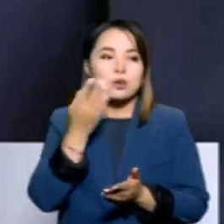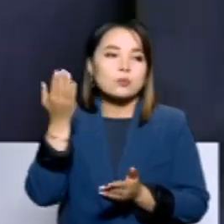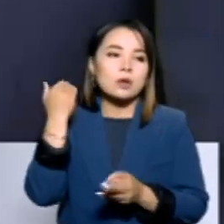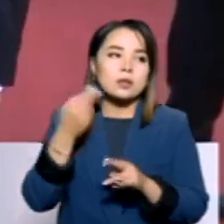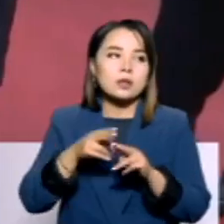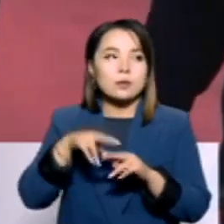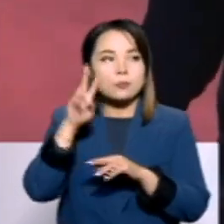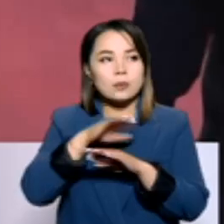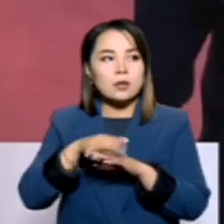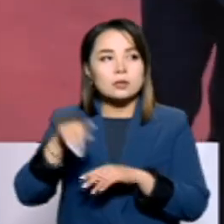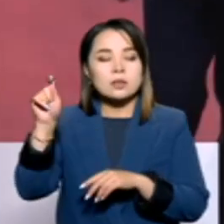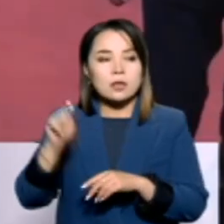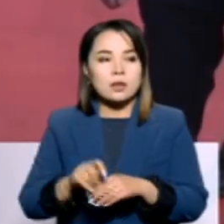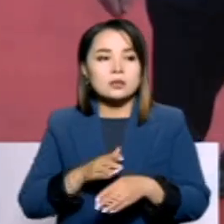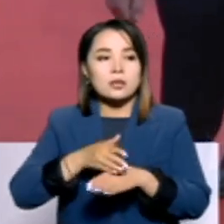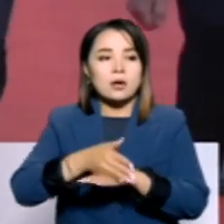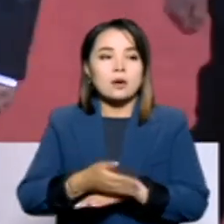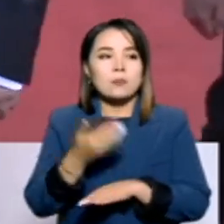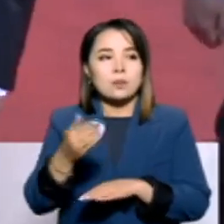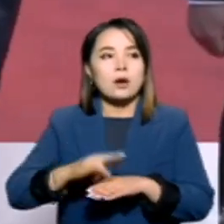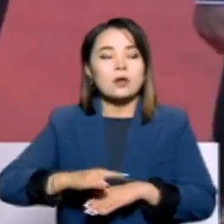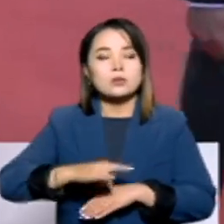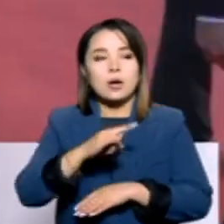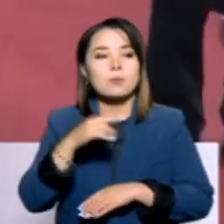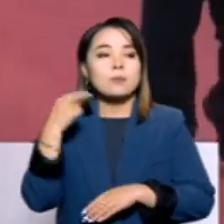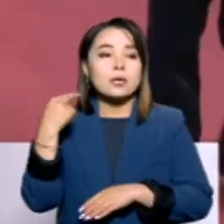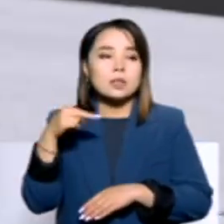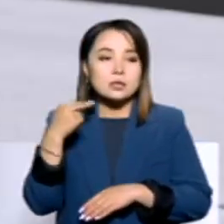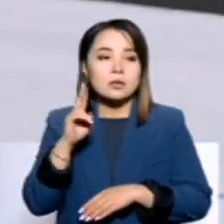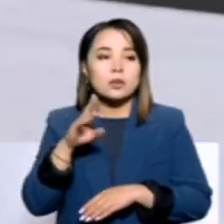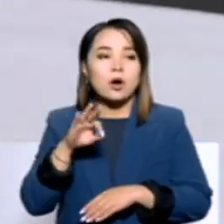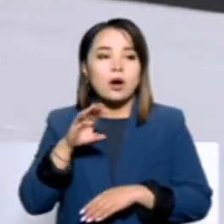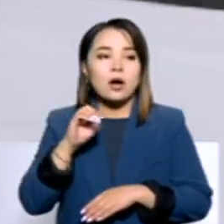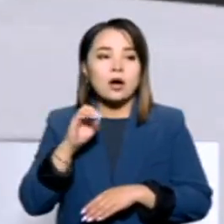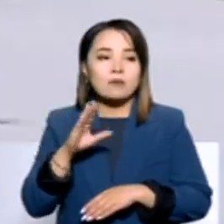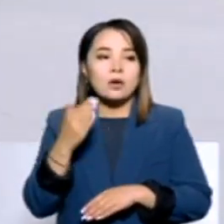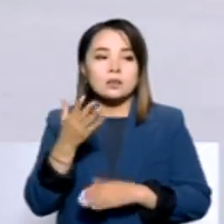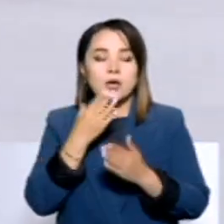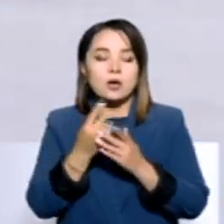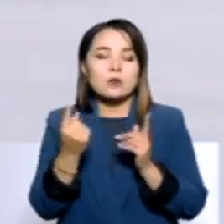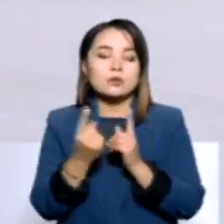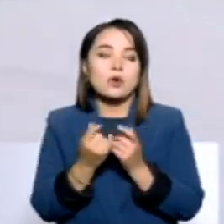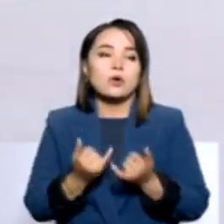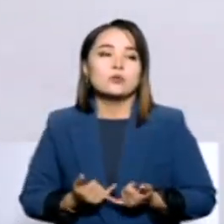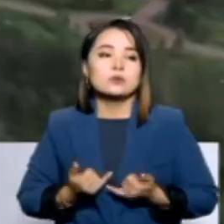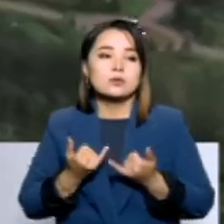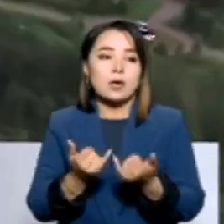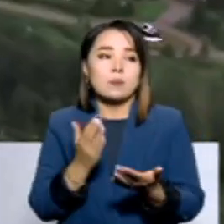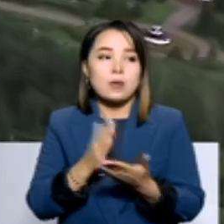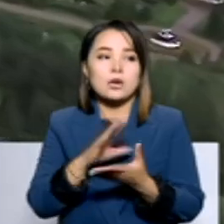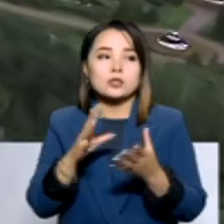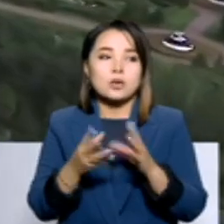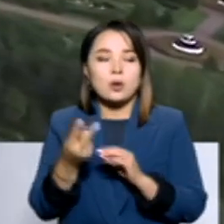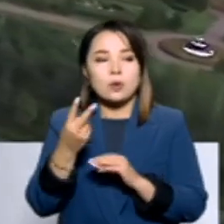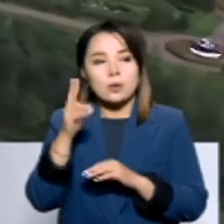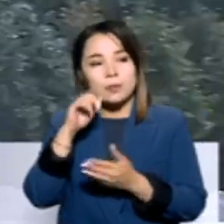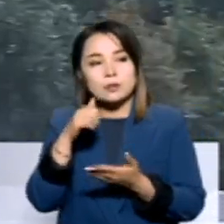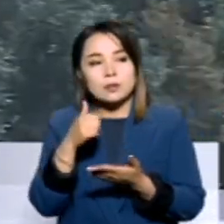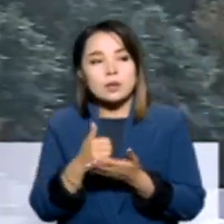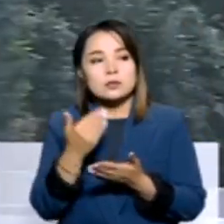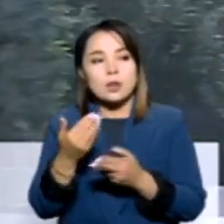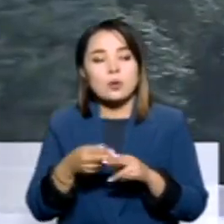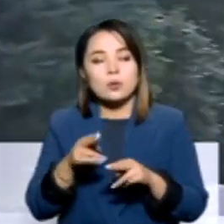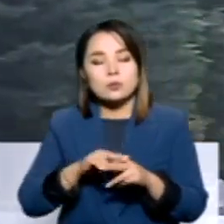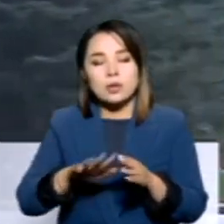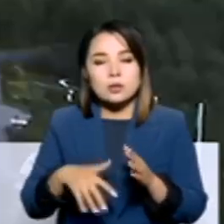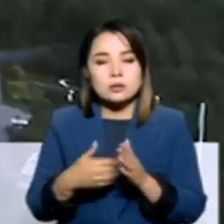елімізге мемлекеттік сапармен келген оны әуежайдан президент Қасым Жомарт Тоқаевтың өзі құрметпен қарсы алған еді. Жалпы қос ел басшысы осы уақытқа